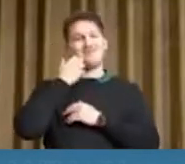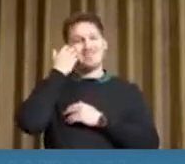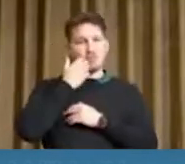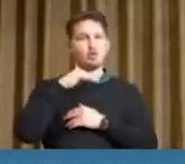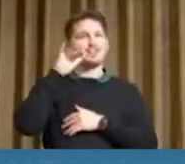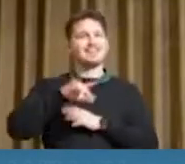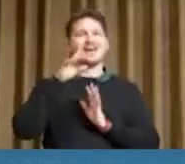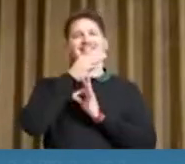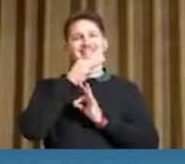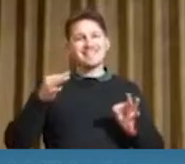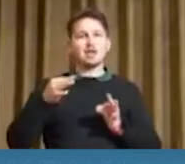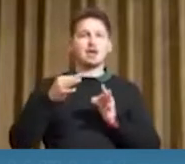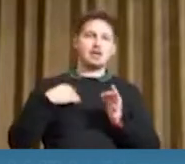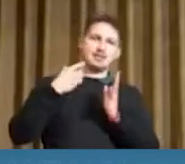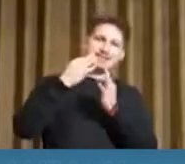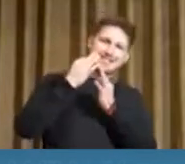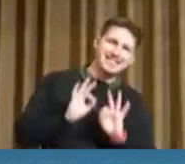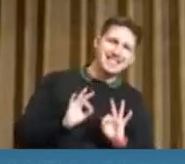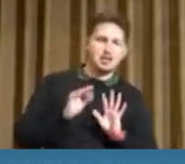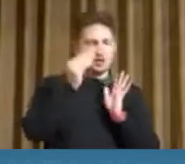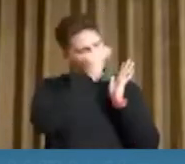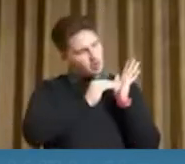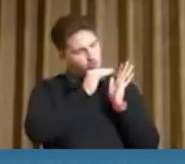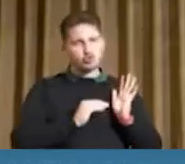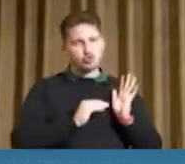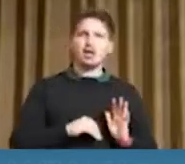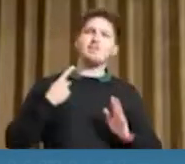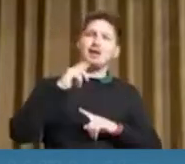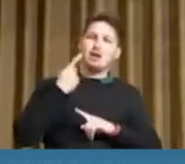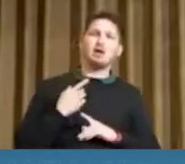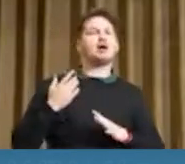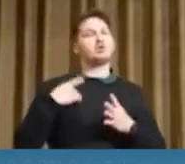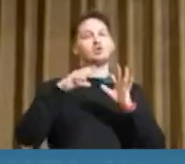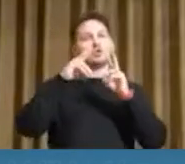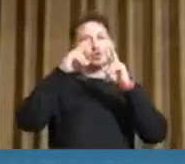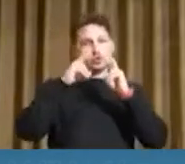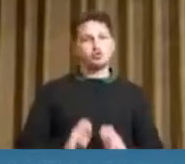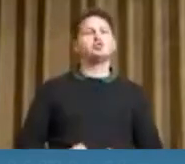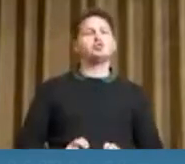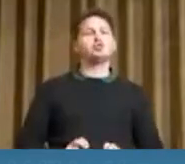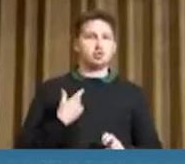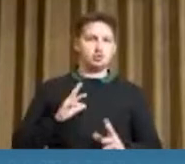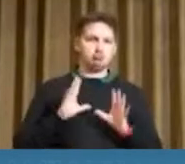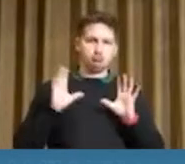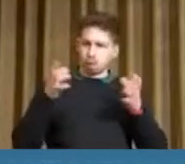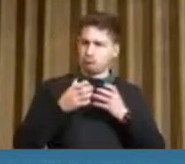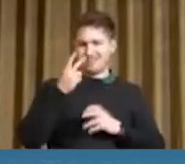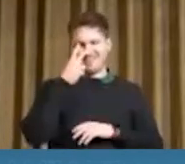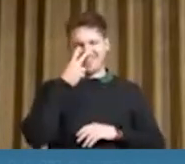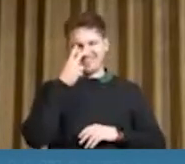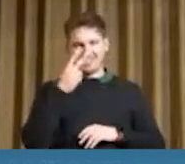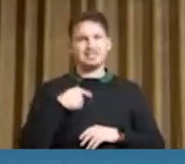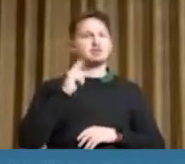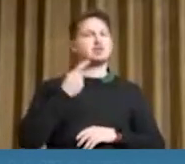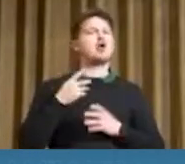nochmal dargestellt, wo auch das gesamte Studienkonsortium dargestellt ist. International Journal of Public Health ist auch online verfügbar. Da sind dann